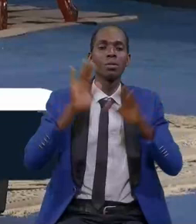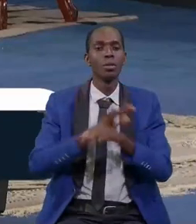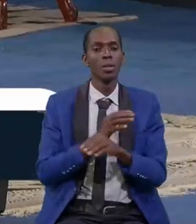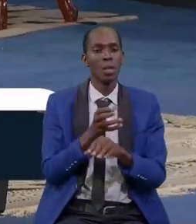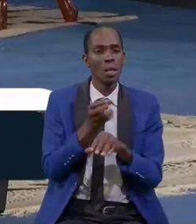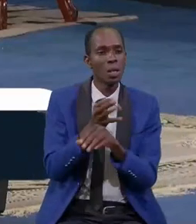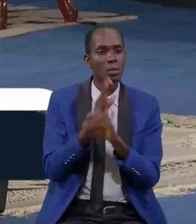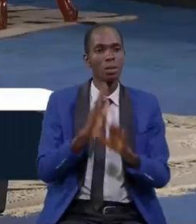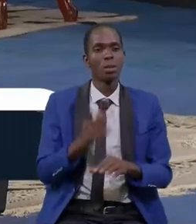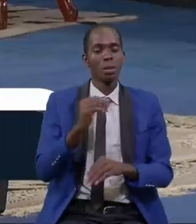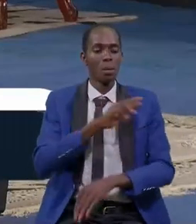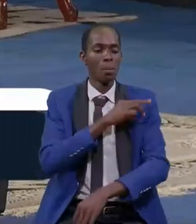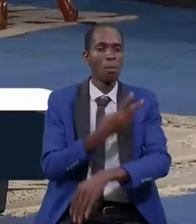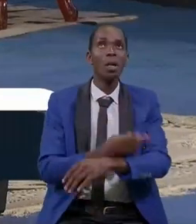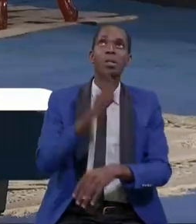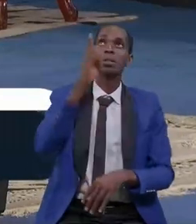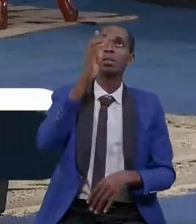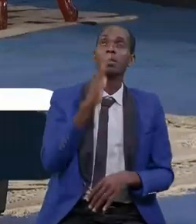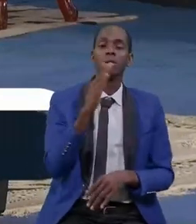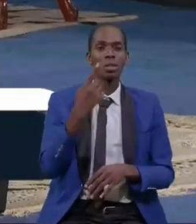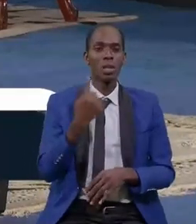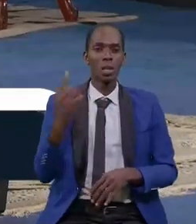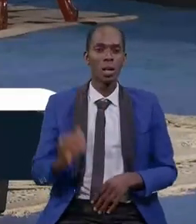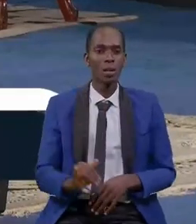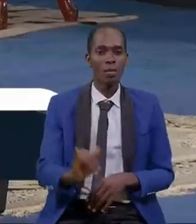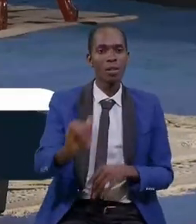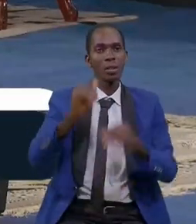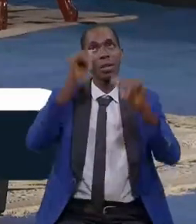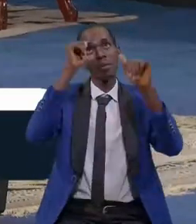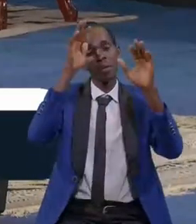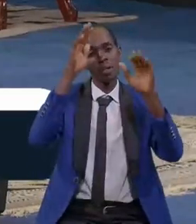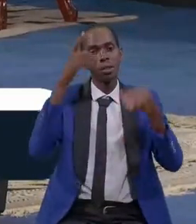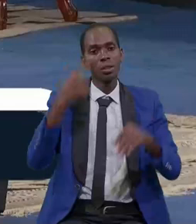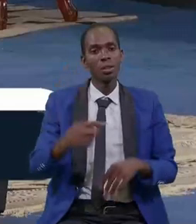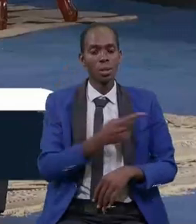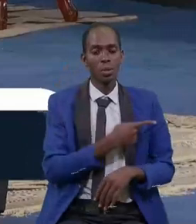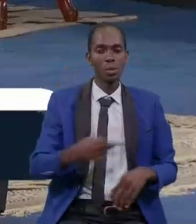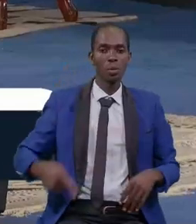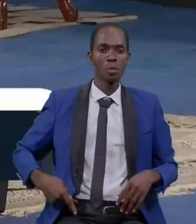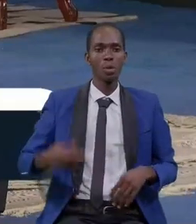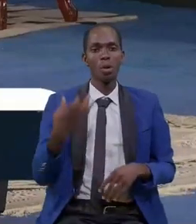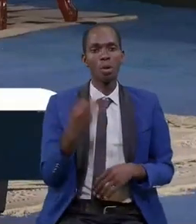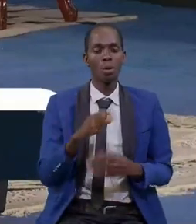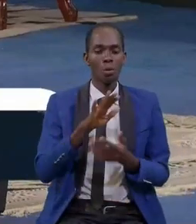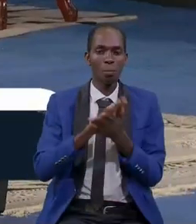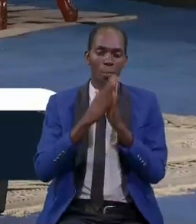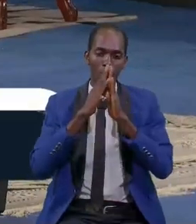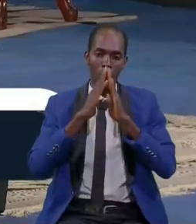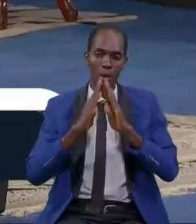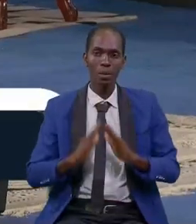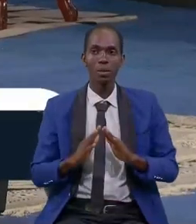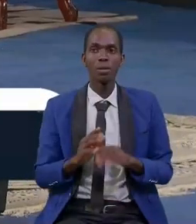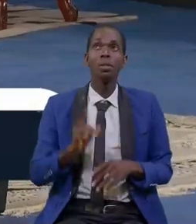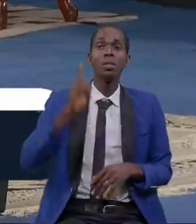Verset 5, à part du verset 5, Louis II, quand un enfant nous est né, un fils nous est donné, et la domination reposera sur son épaule, on appellera